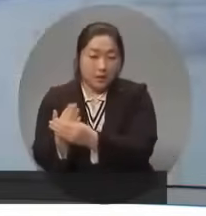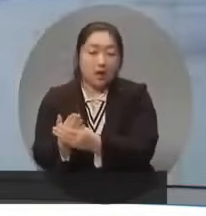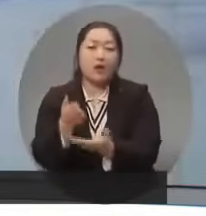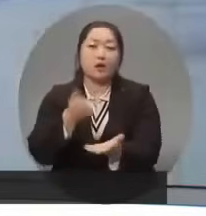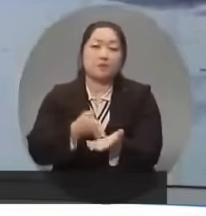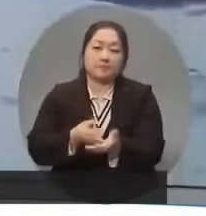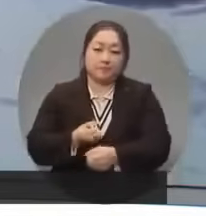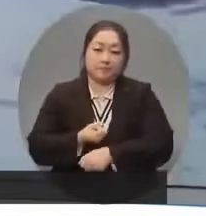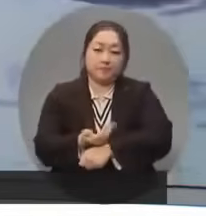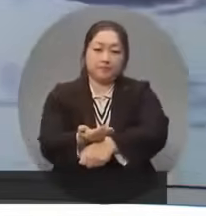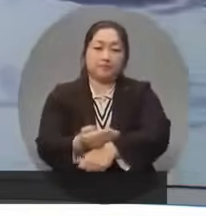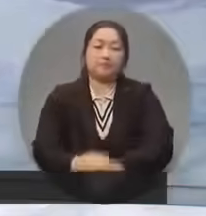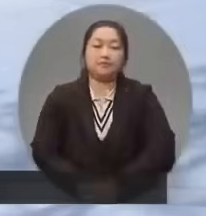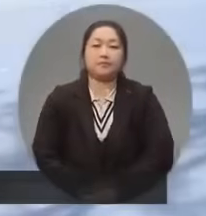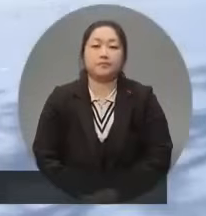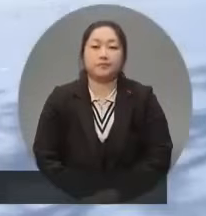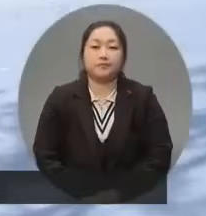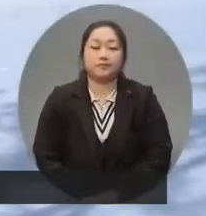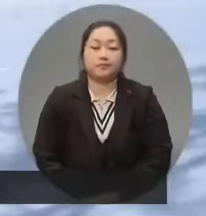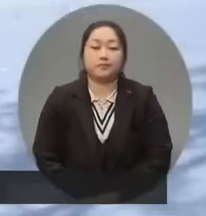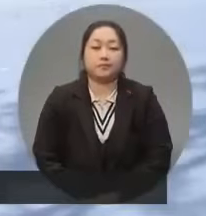전해드립니다.